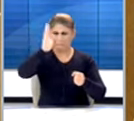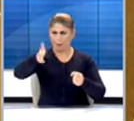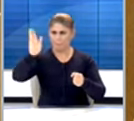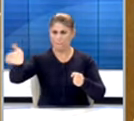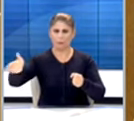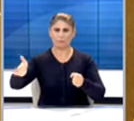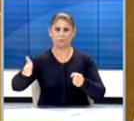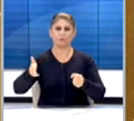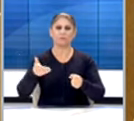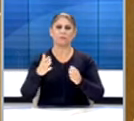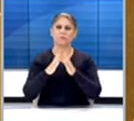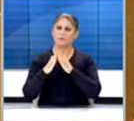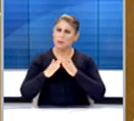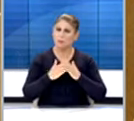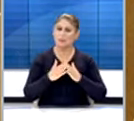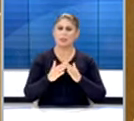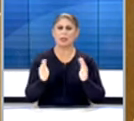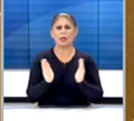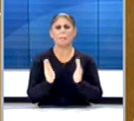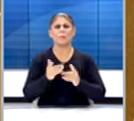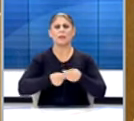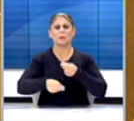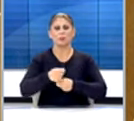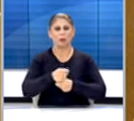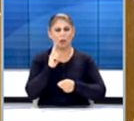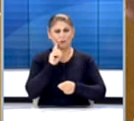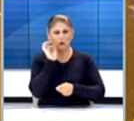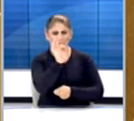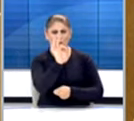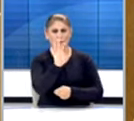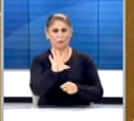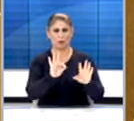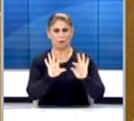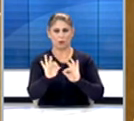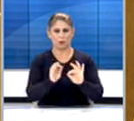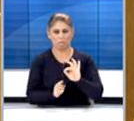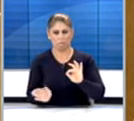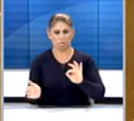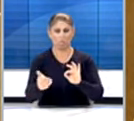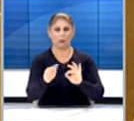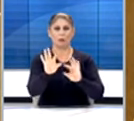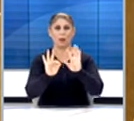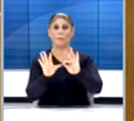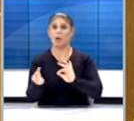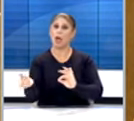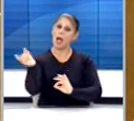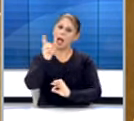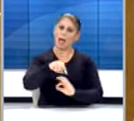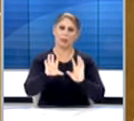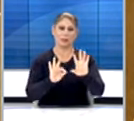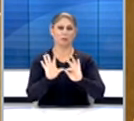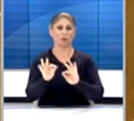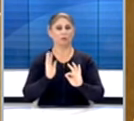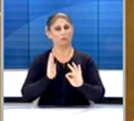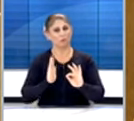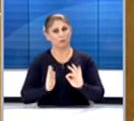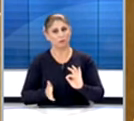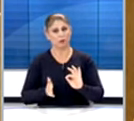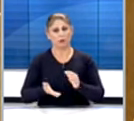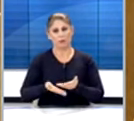μικρών επιχειρήσεων. Πρόκειται για μια στοχευμένη επιλογή, η οποία παρακάμπτει επιλογές άλλες, οι οποίες θα μπορούσαν